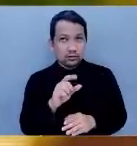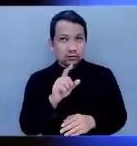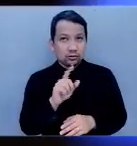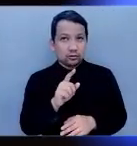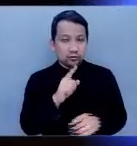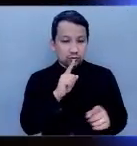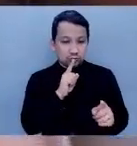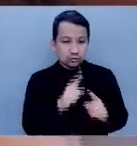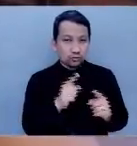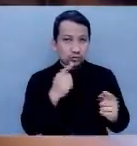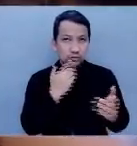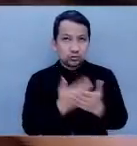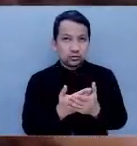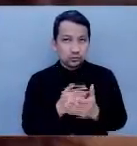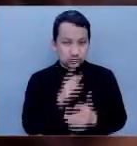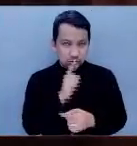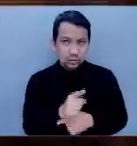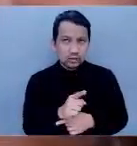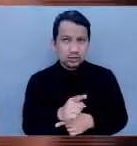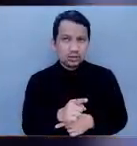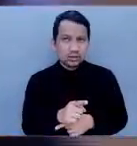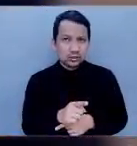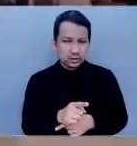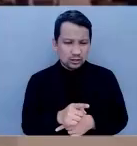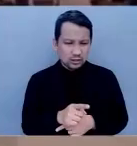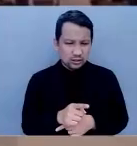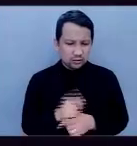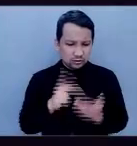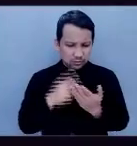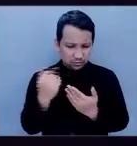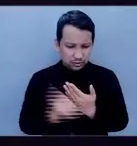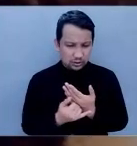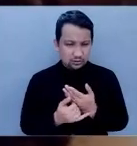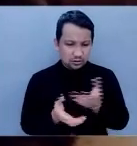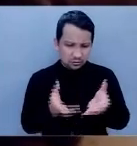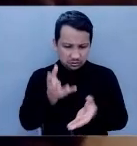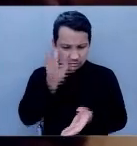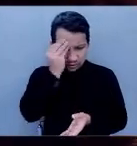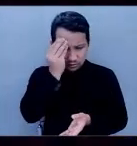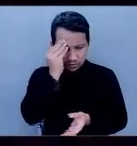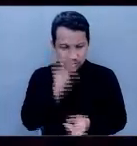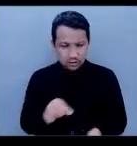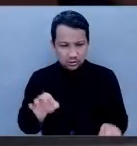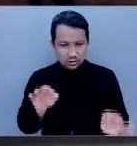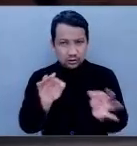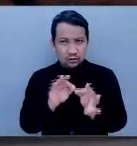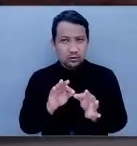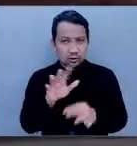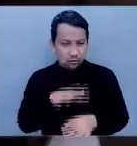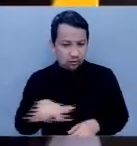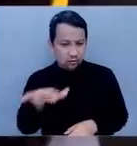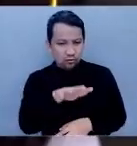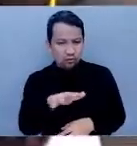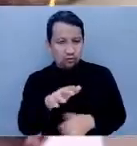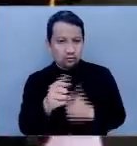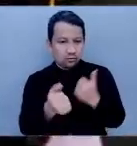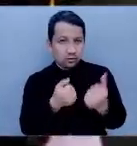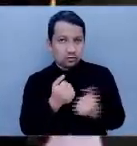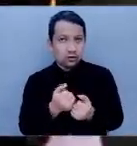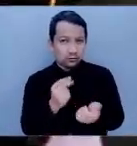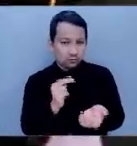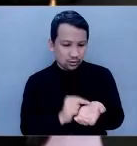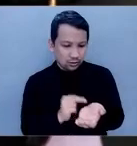Be True. Ayon kay Kathryn, sa proyektong ito, mas natutuhan niyang pahalagahan pa ang lahat ng sakripisyo ng